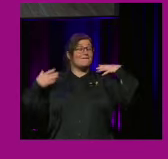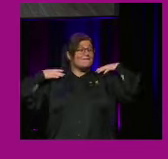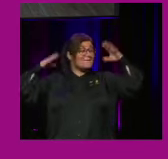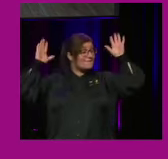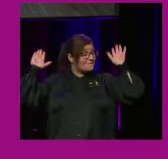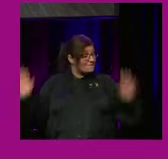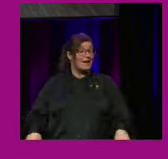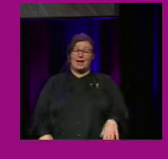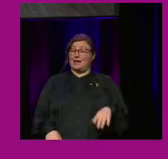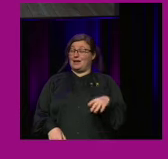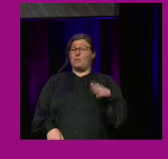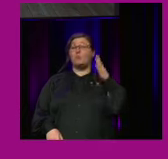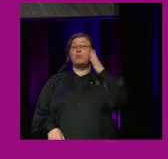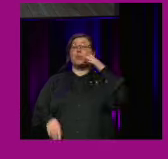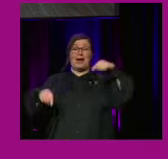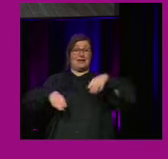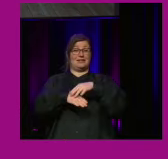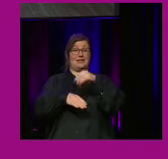landet med